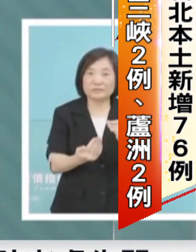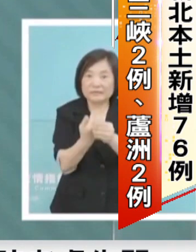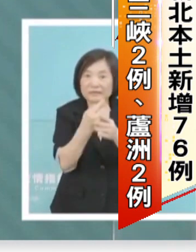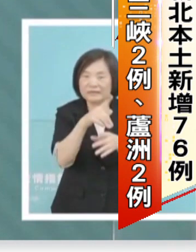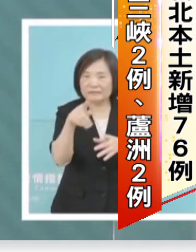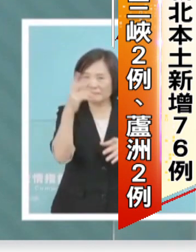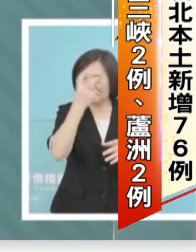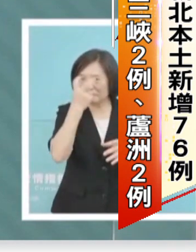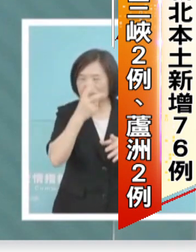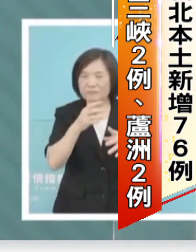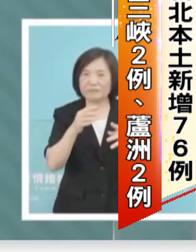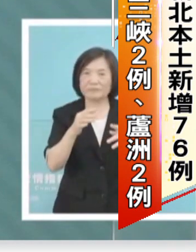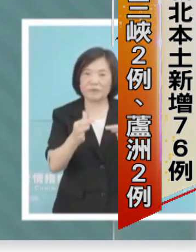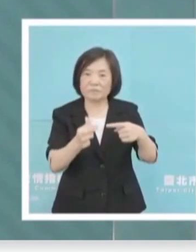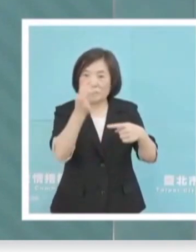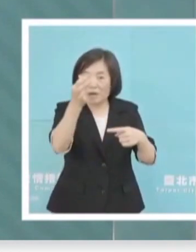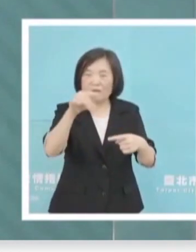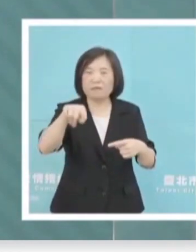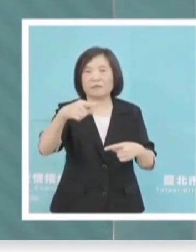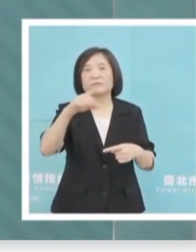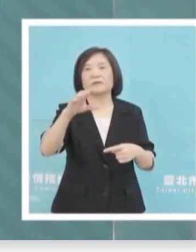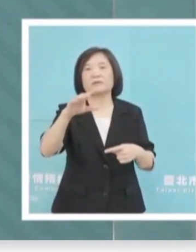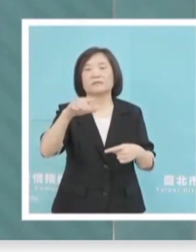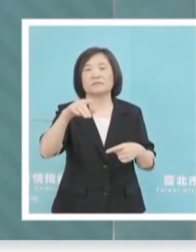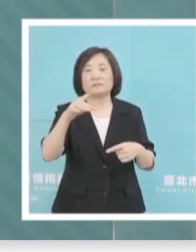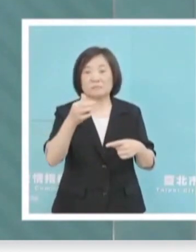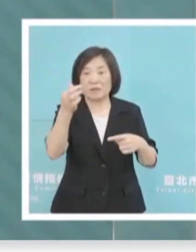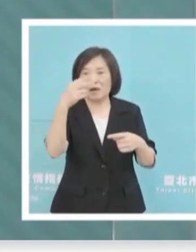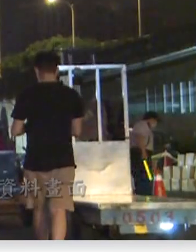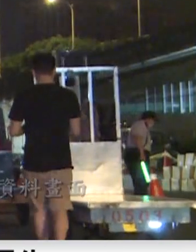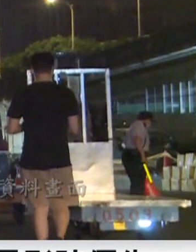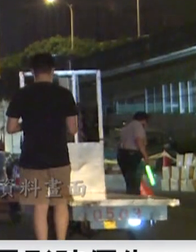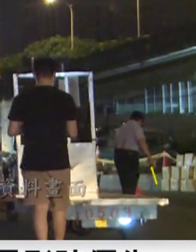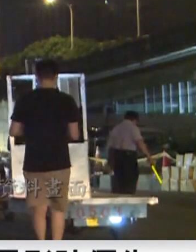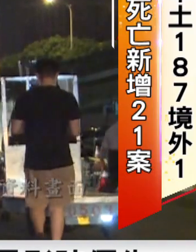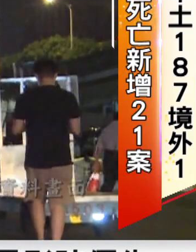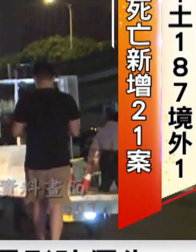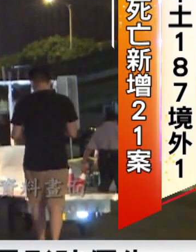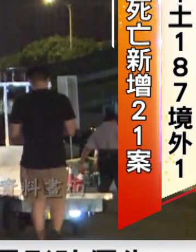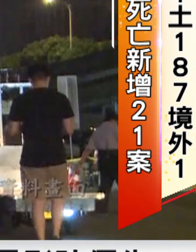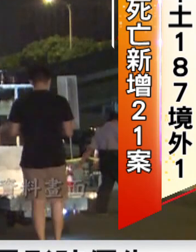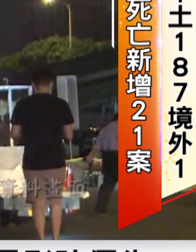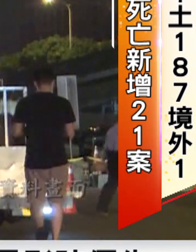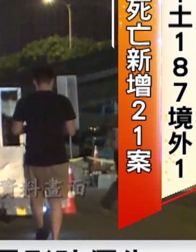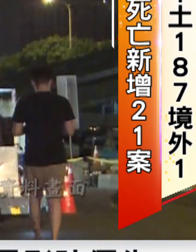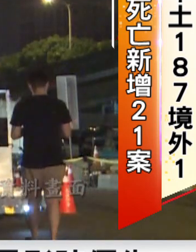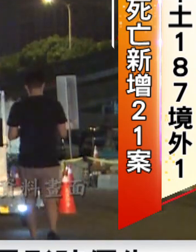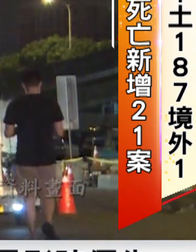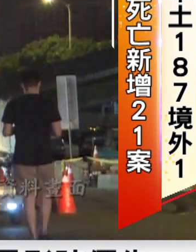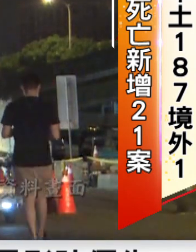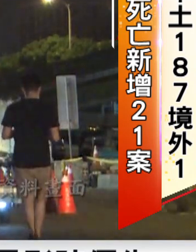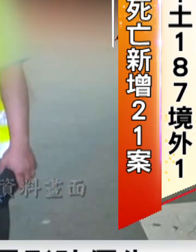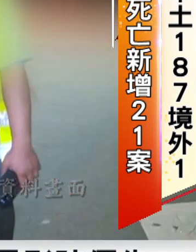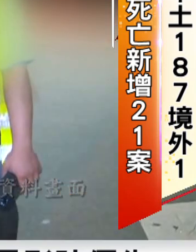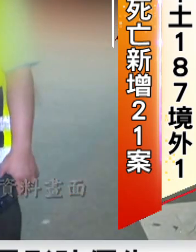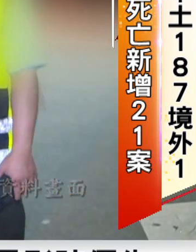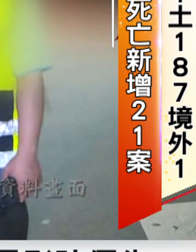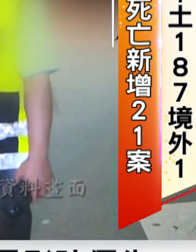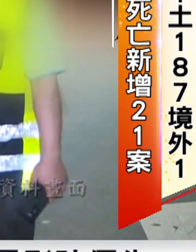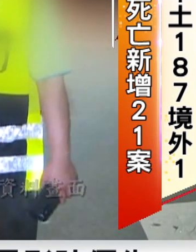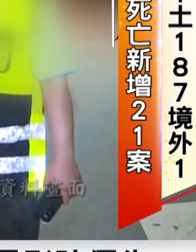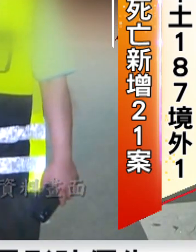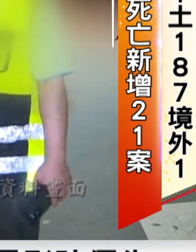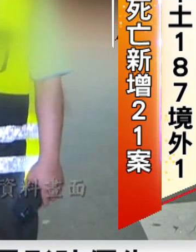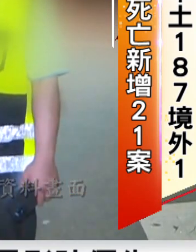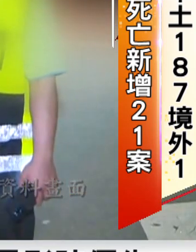筛检了出了197个人，目前有2位阳性。 尽管北市疫情趋缓，但小型感染源还没全数歼